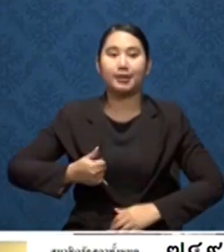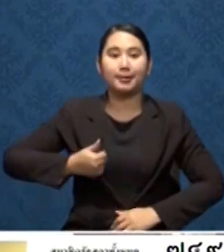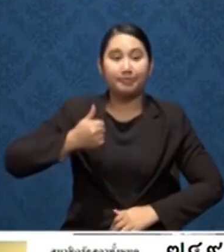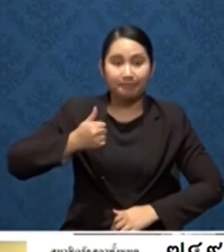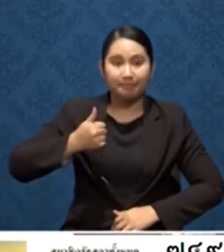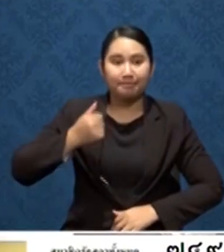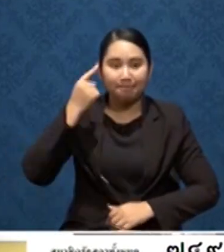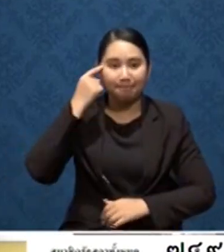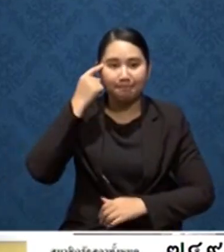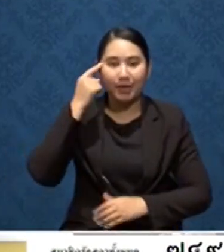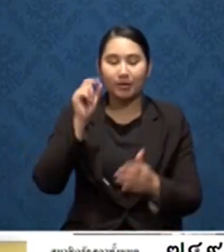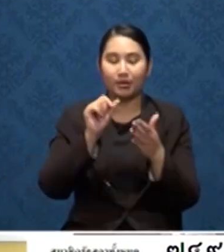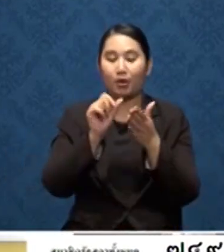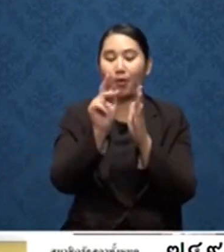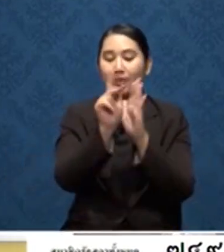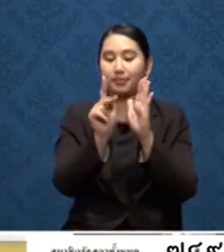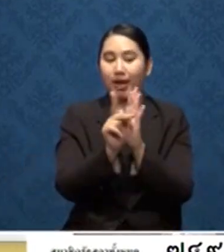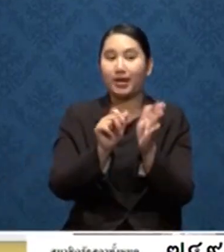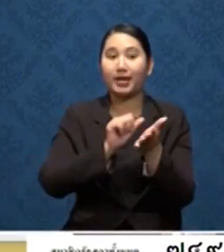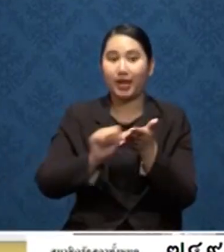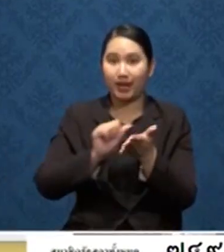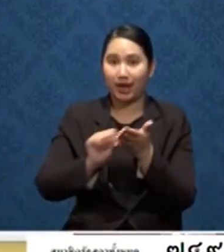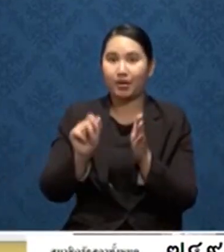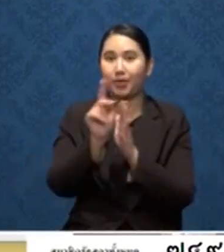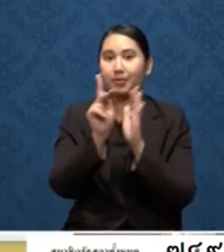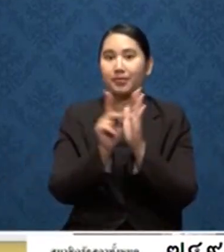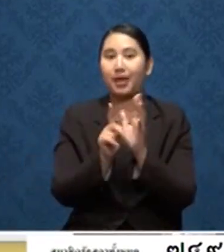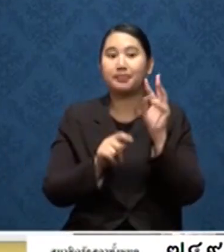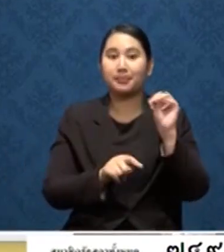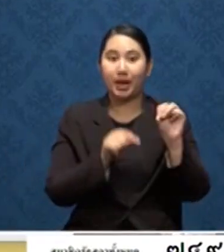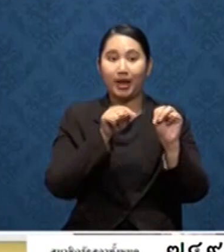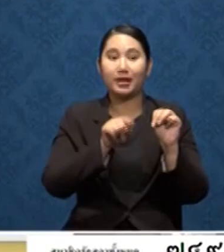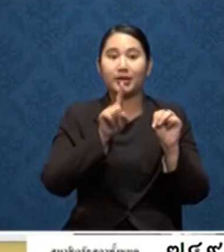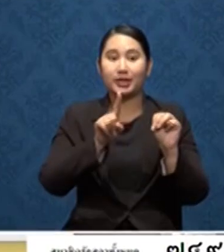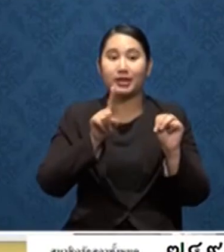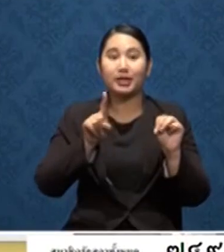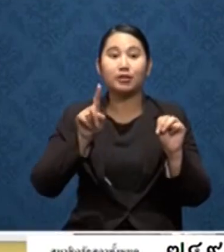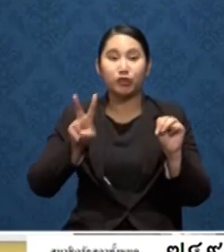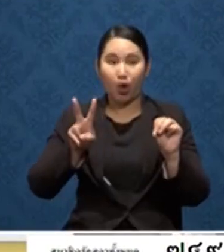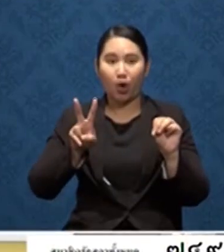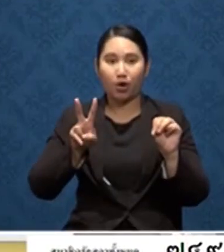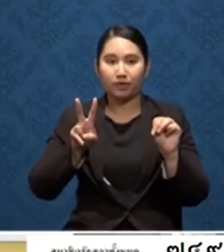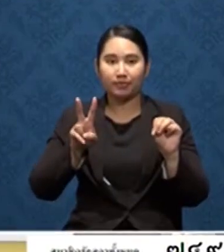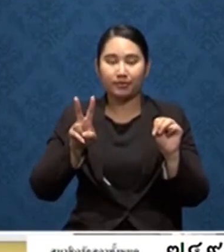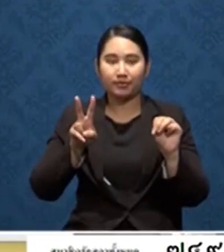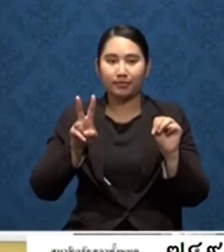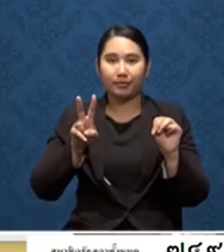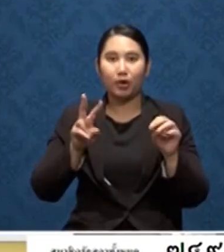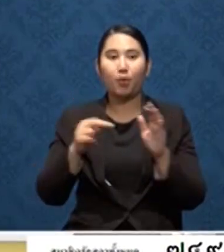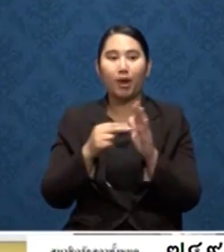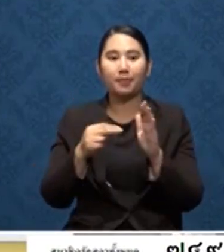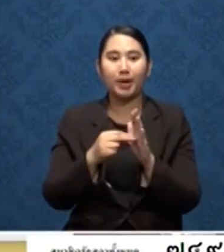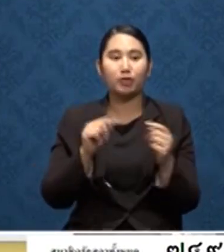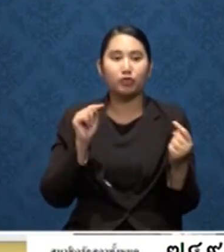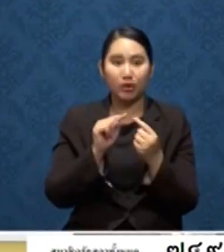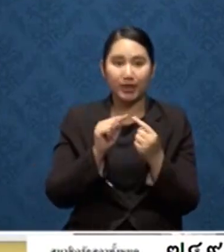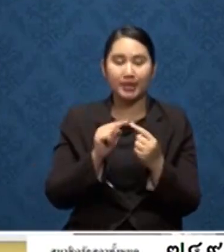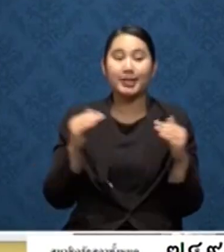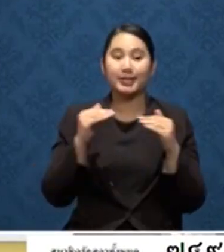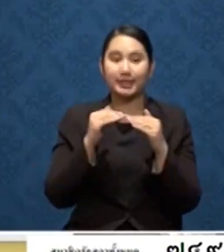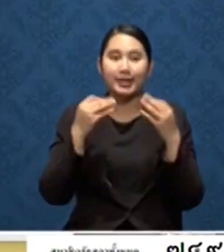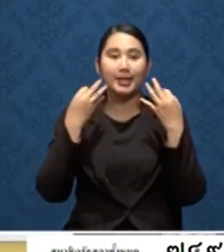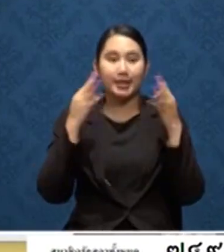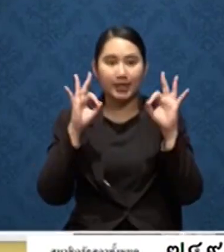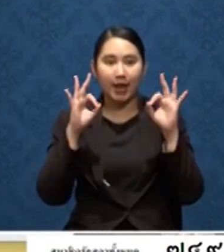ที่จะต้องมีการปรับปรุงแก้ไขกฎหมายอาญามาตรา 12เพื่อรักษาสมดุลที่ดีขึ้นระหว่างการคุ้มครองสิทธิเสรีภาพ